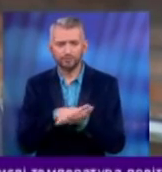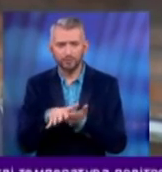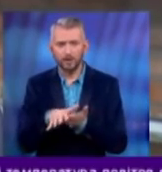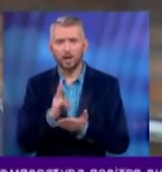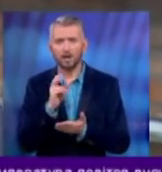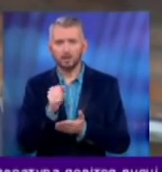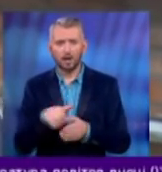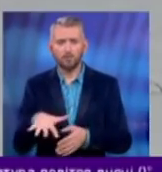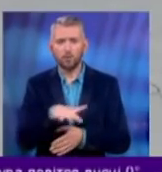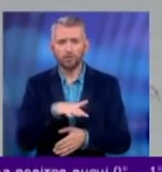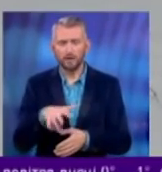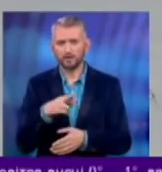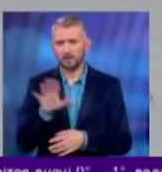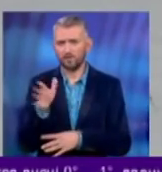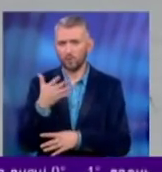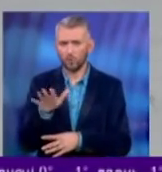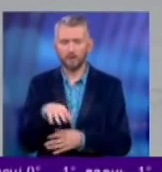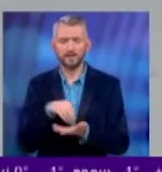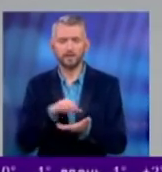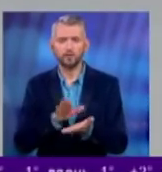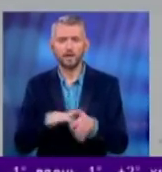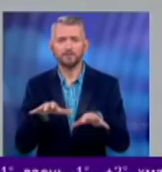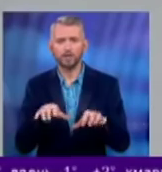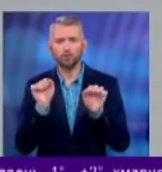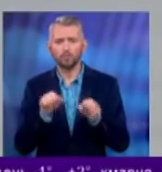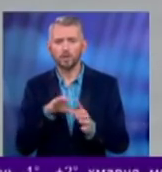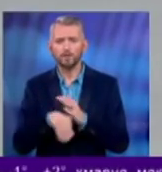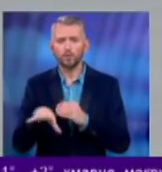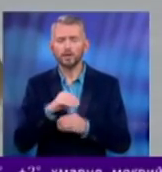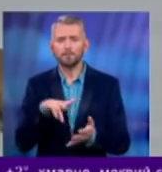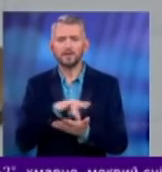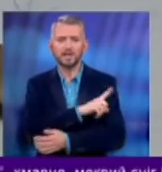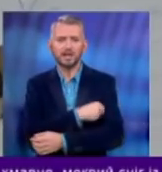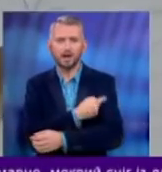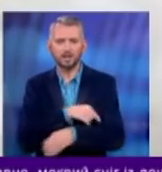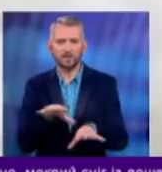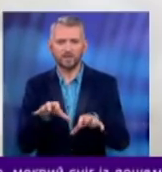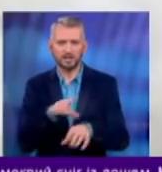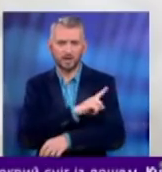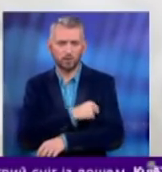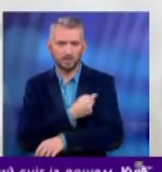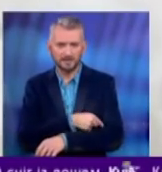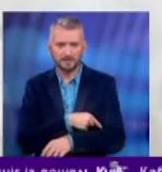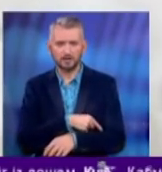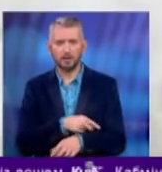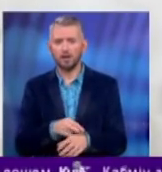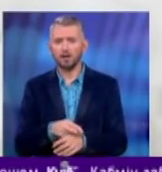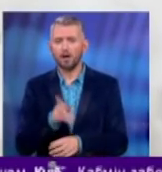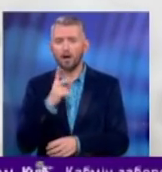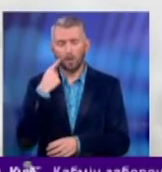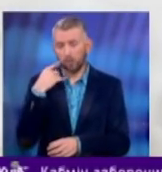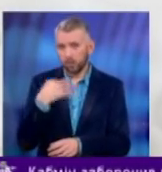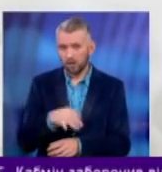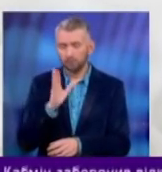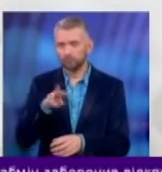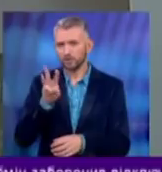випадку, на площадки для вигулу. Зареєструвати тваринку можна в усіх міських лікарнях ветеринарної медицини. Несумлінних господарів